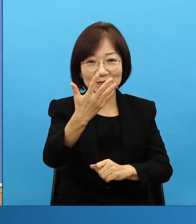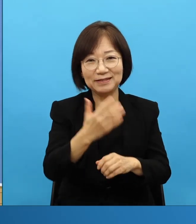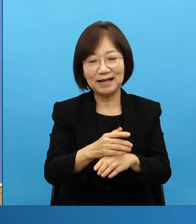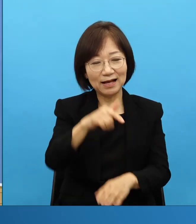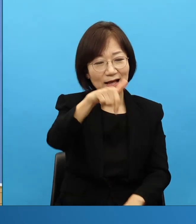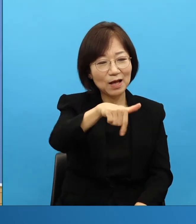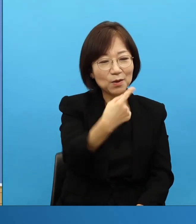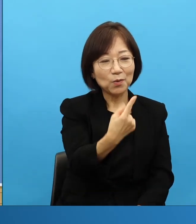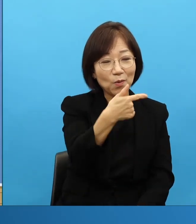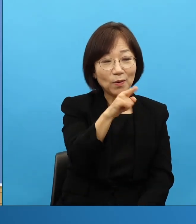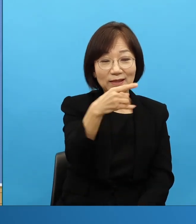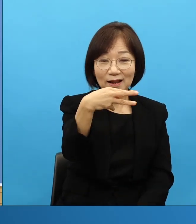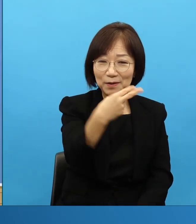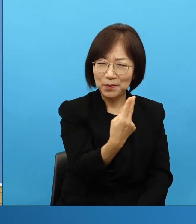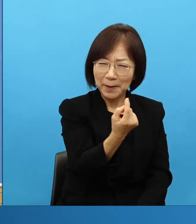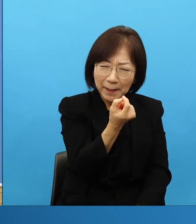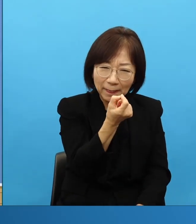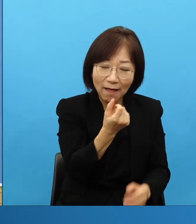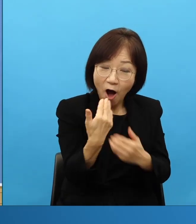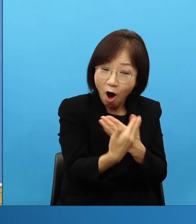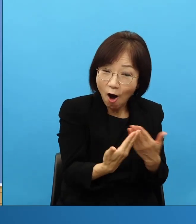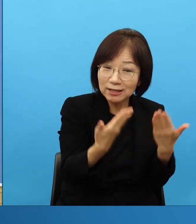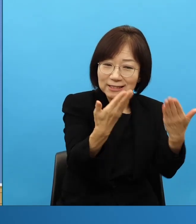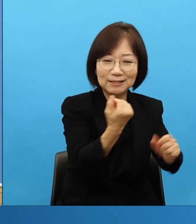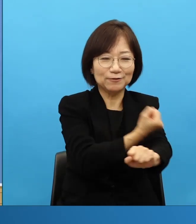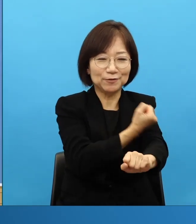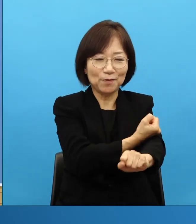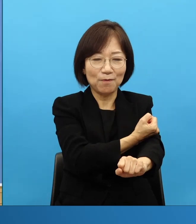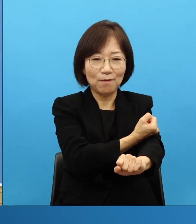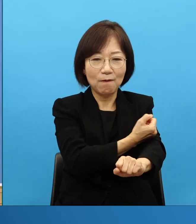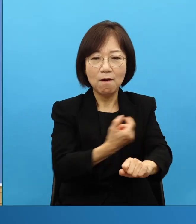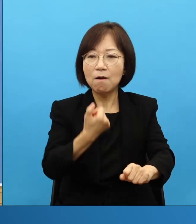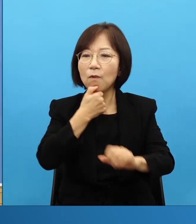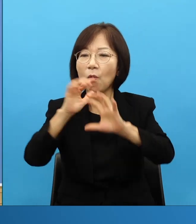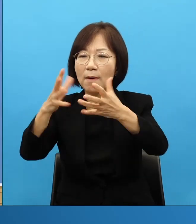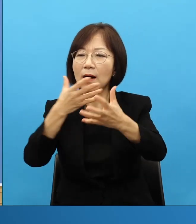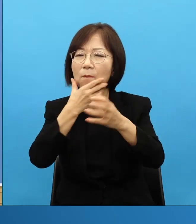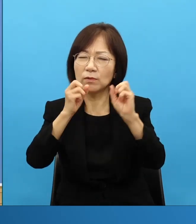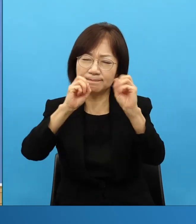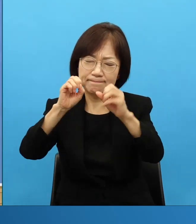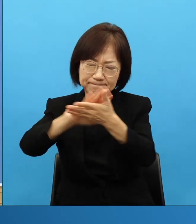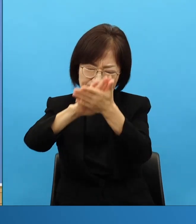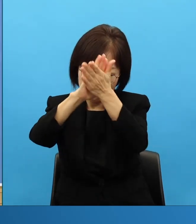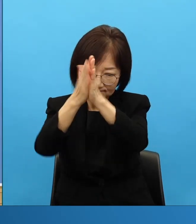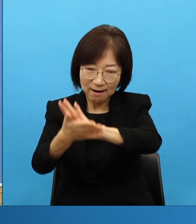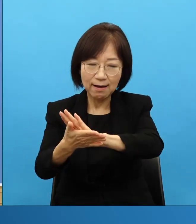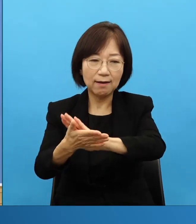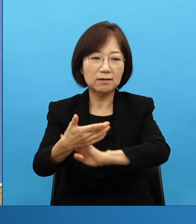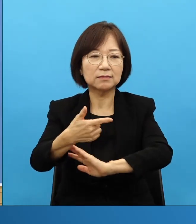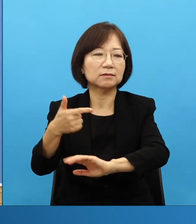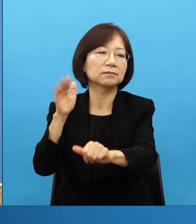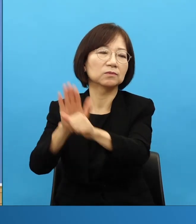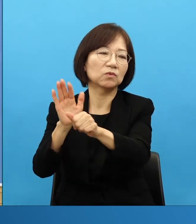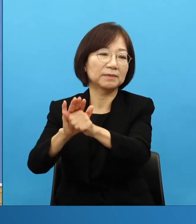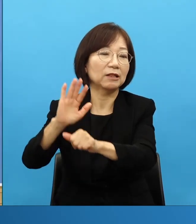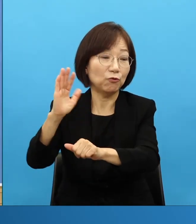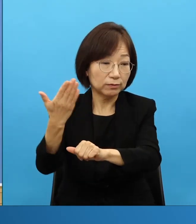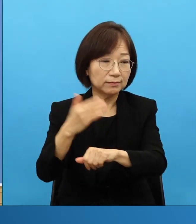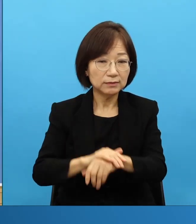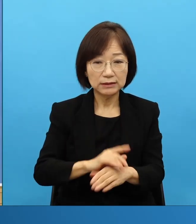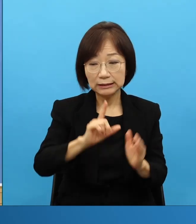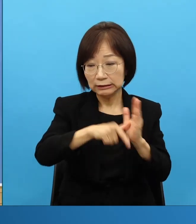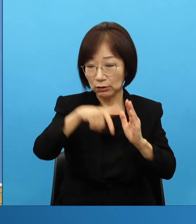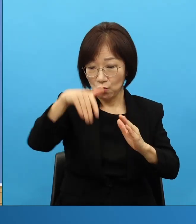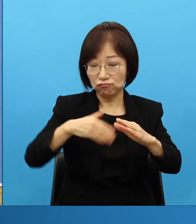복음화로 연결됩니다. and the devotion of Cornelius is 확실합니다. connected to 이게 Rome 시공간 초월이요. and Rome evangelization. 그렇죠. That is the transcendence of time and space.